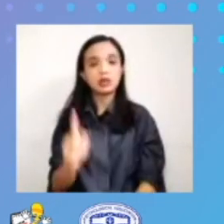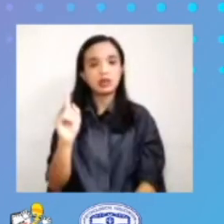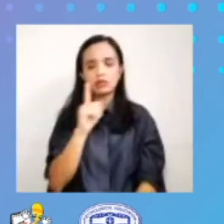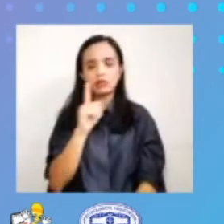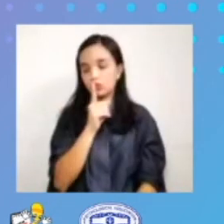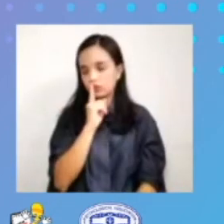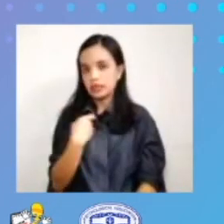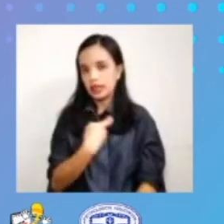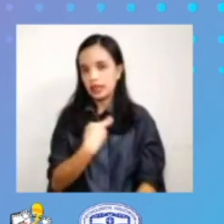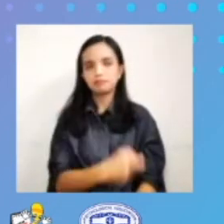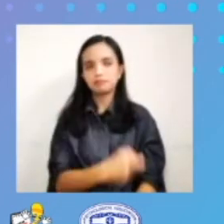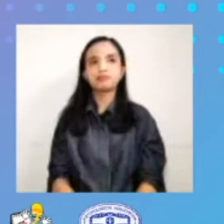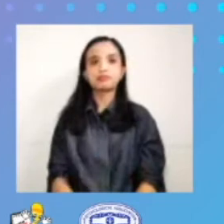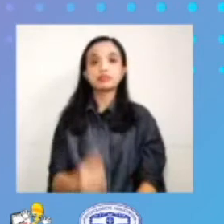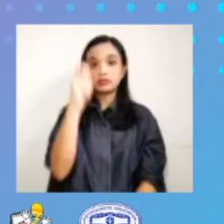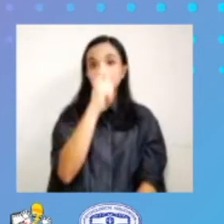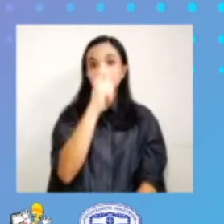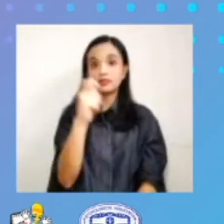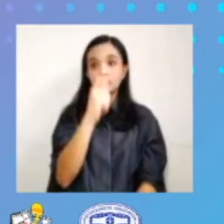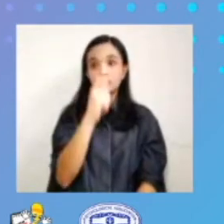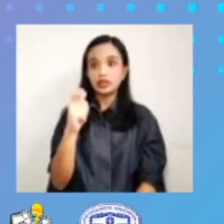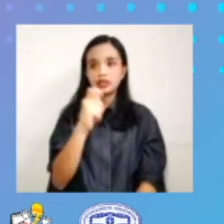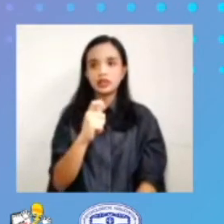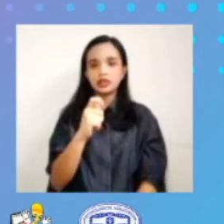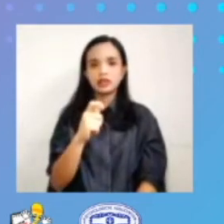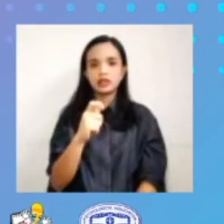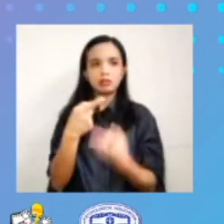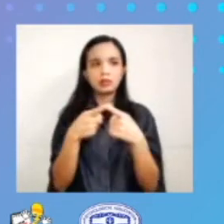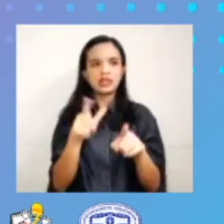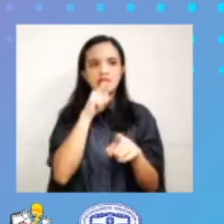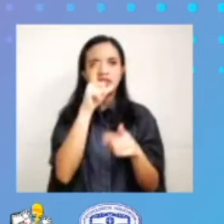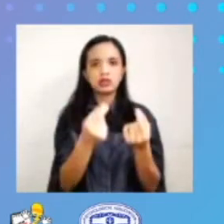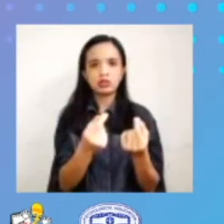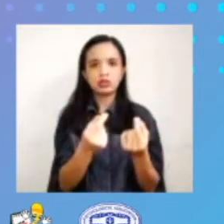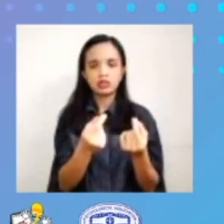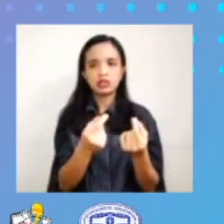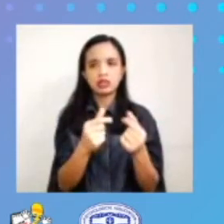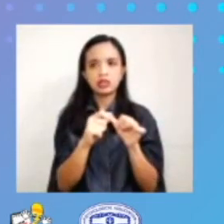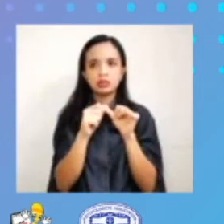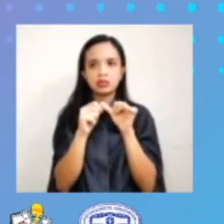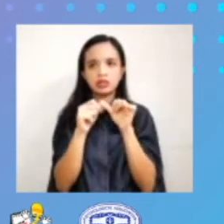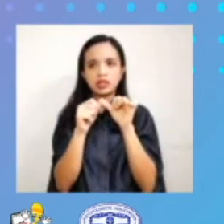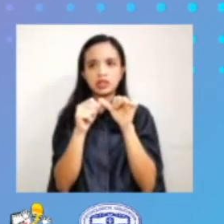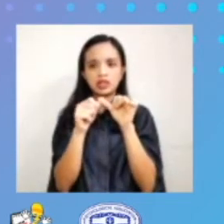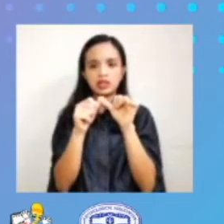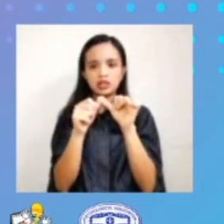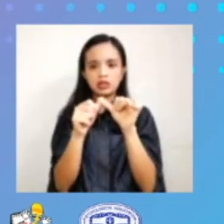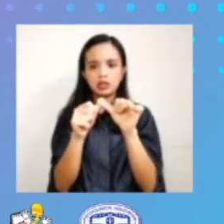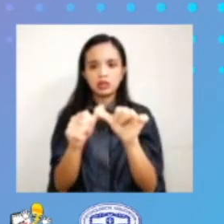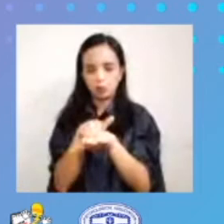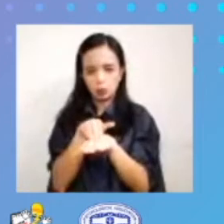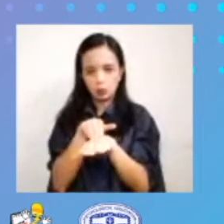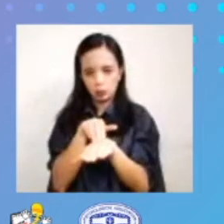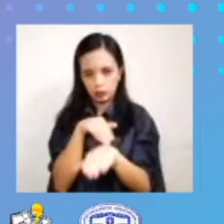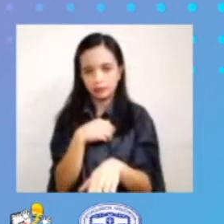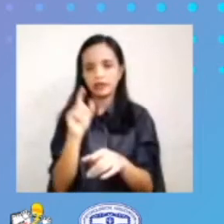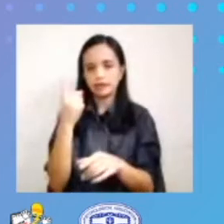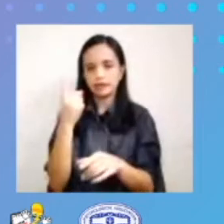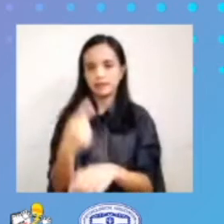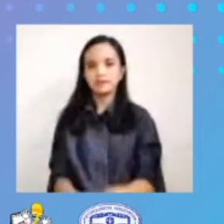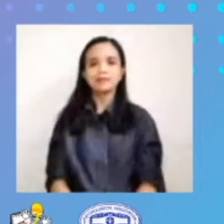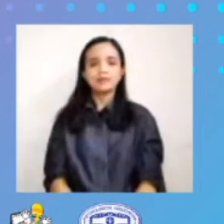apple, di ba ganyan? So kailangan sabihin ng bata, apple. Kasi hindi pwedeng nasa isip lang. You need to exercise it.